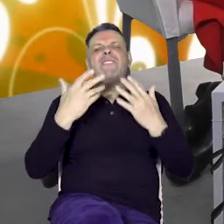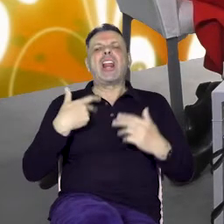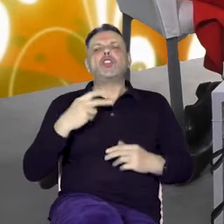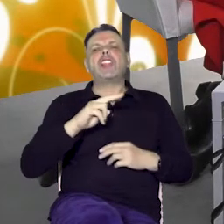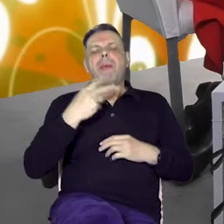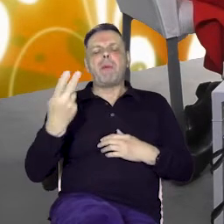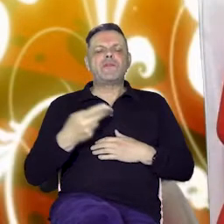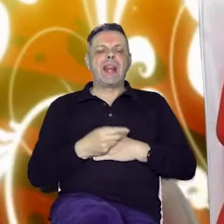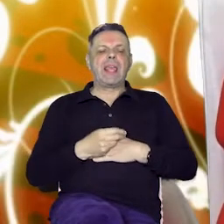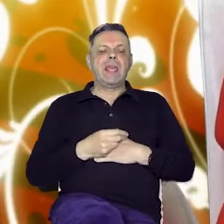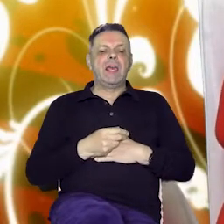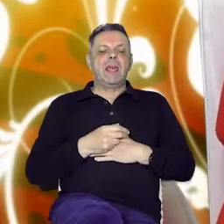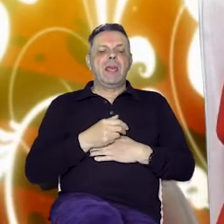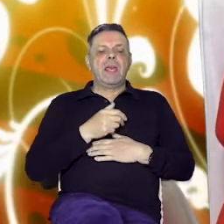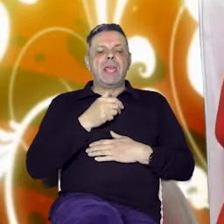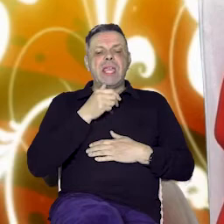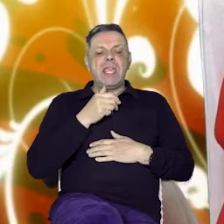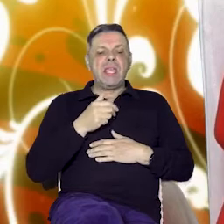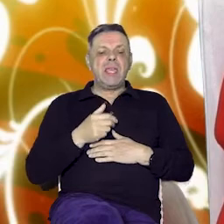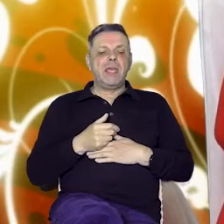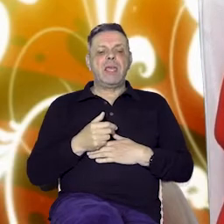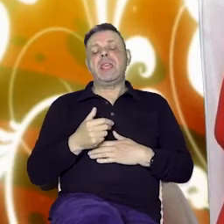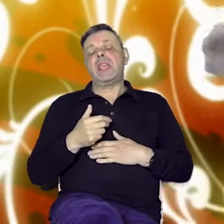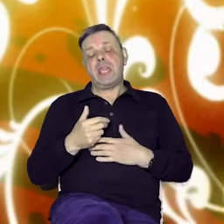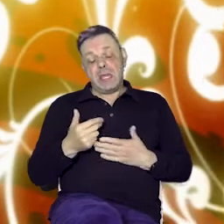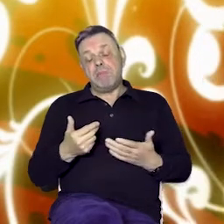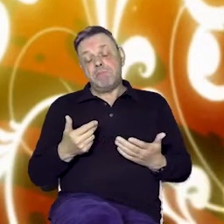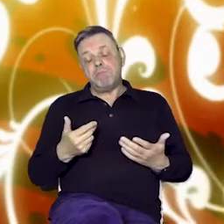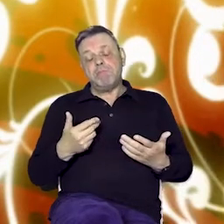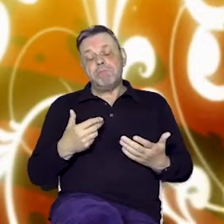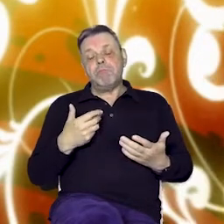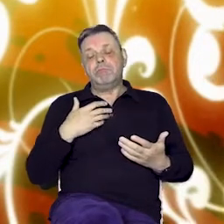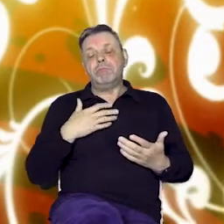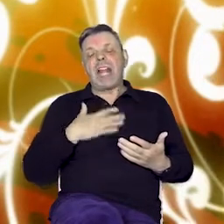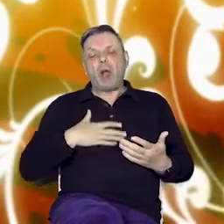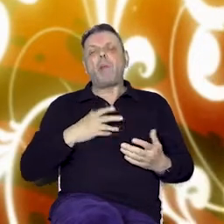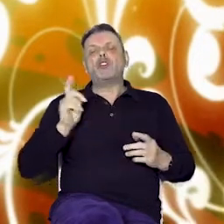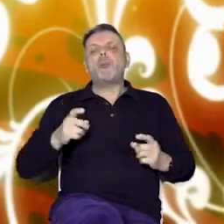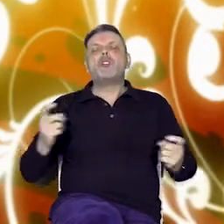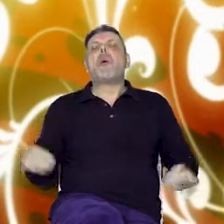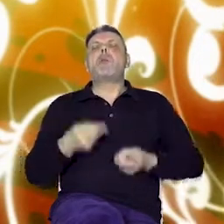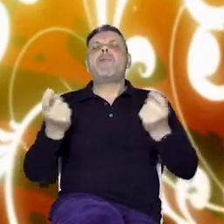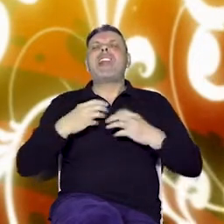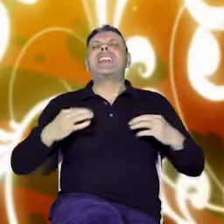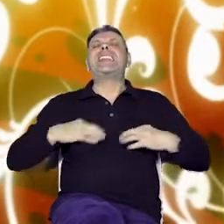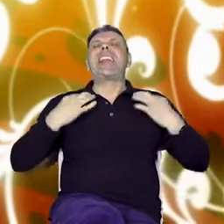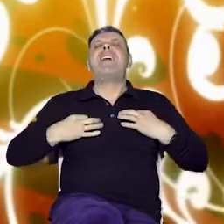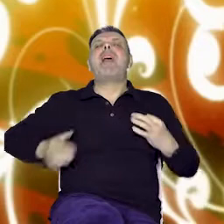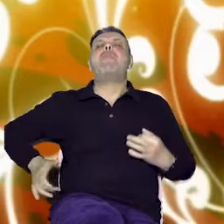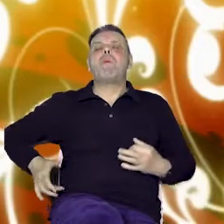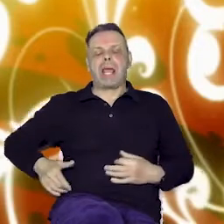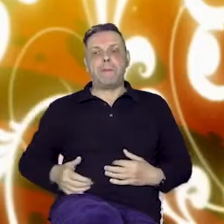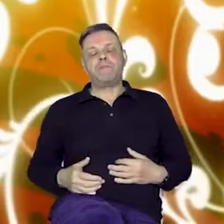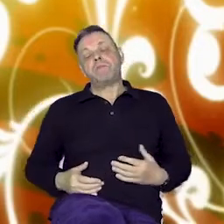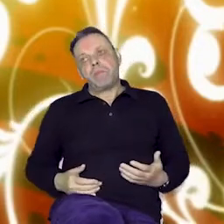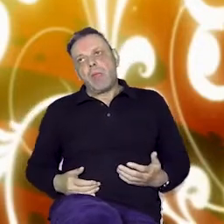u emisiju i u stvari na prilici da promoviramo zdravlje bubrega. Tako, zdravlje bubrega, ali da bi promovirali zdravlje bubrega,